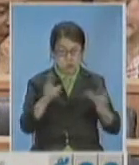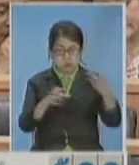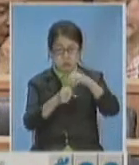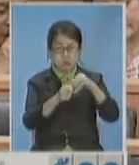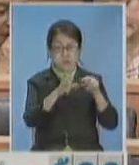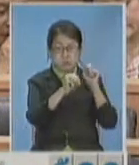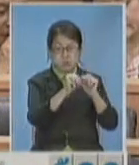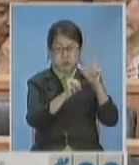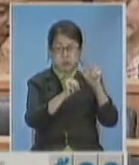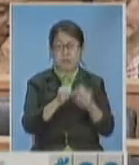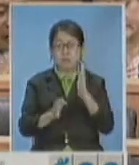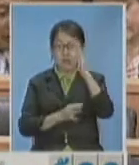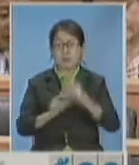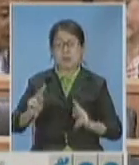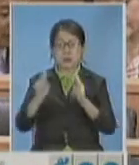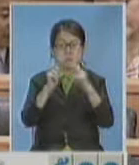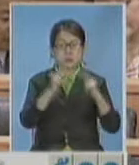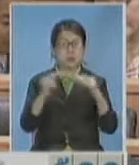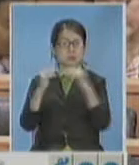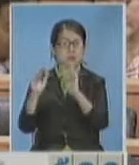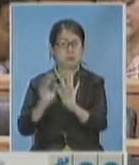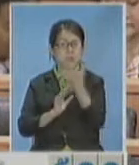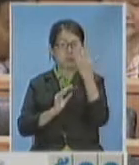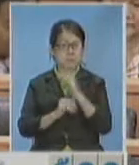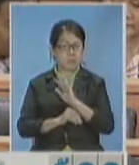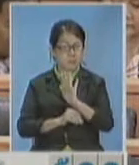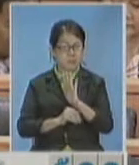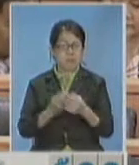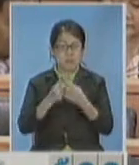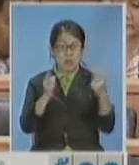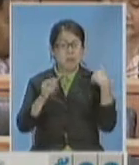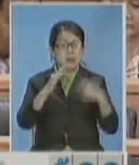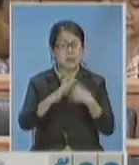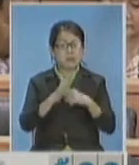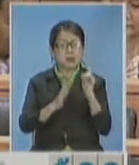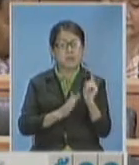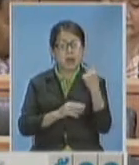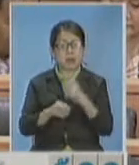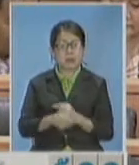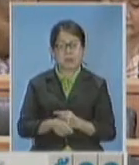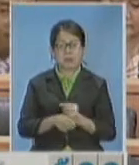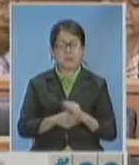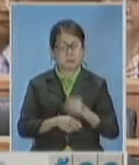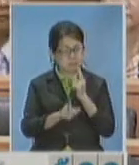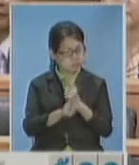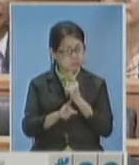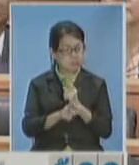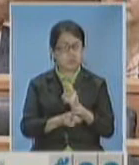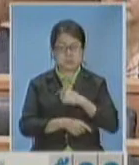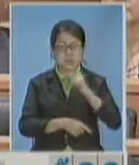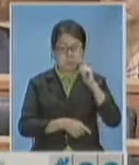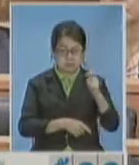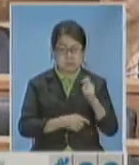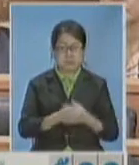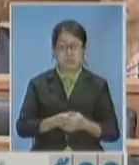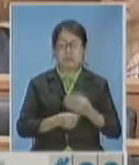สิทธิ์ครับที่จะพูดในรายกระทรวงยกพ้นมีเหตุผลเพิ่มเติมในประเด็นที่ไม่พูดซ้ำเท่านั้นเองต้องถือเป็นอย่างนี้ท่านประธานครับด้วยความเคารพท่านประธาน